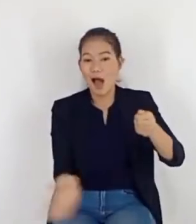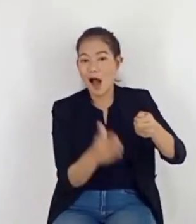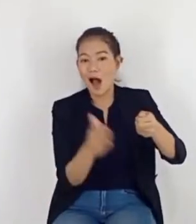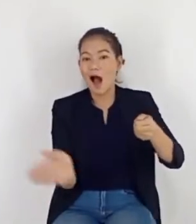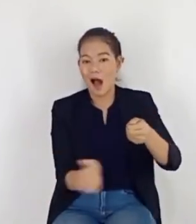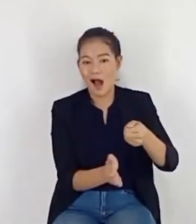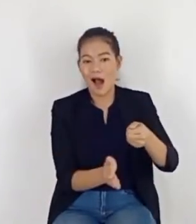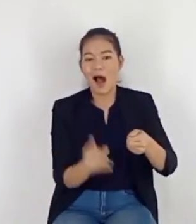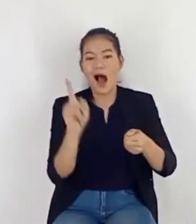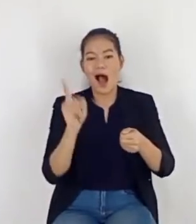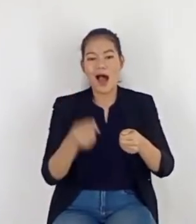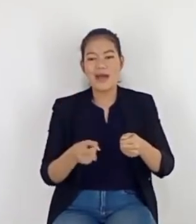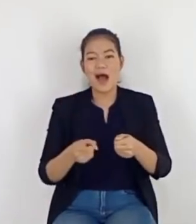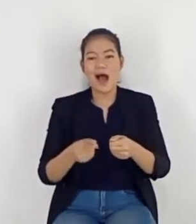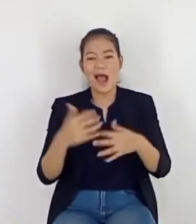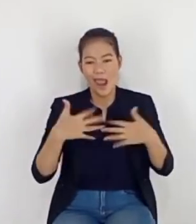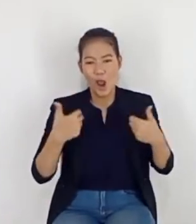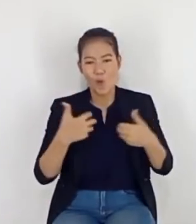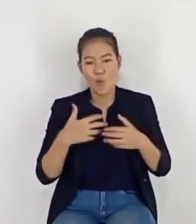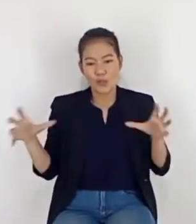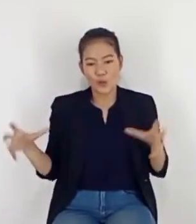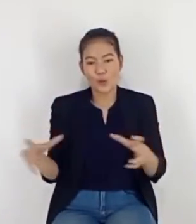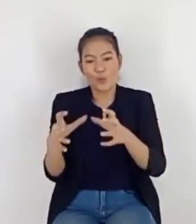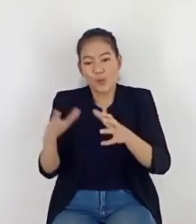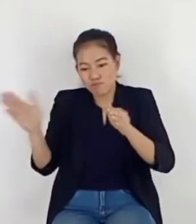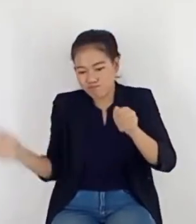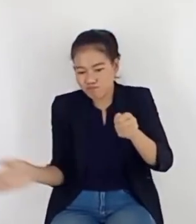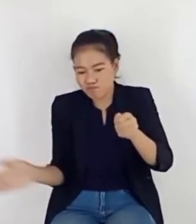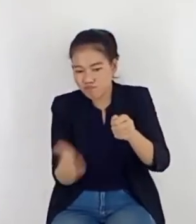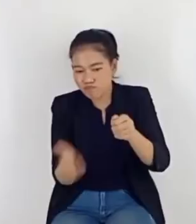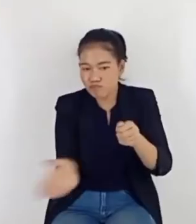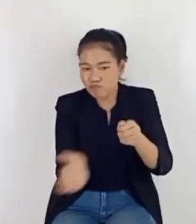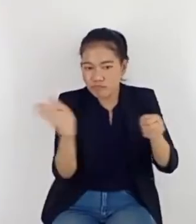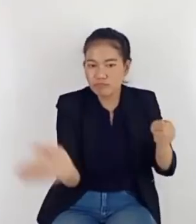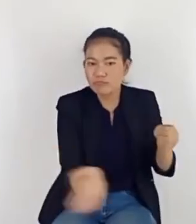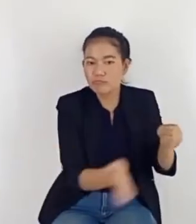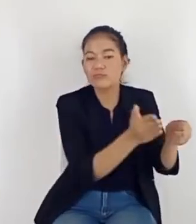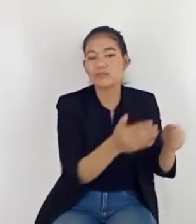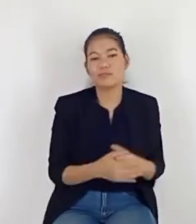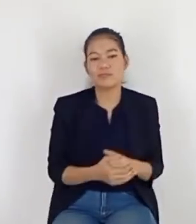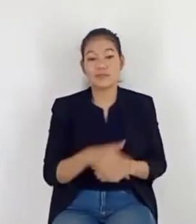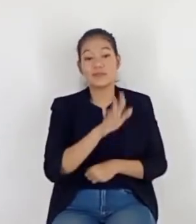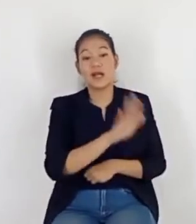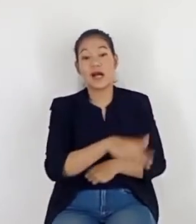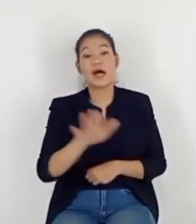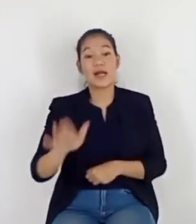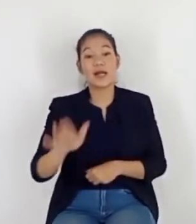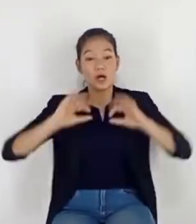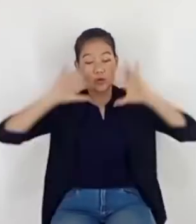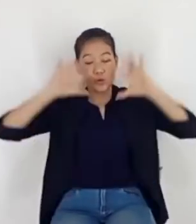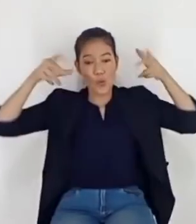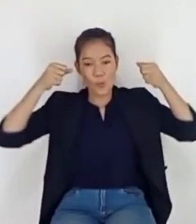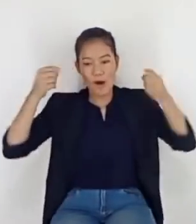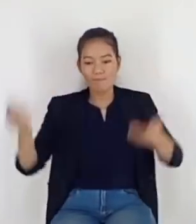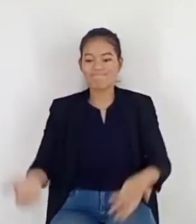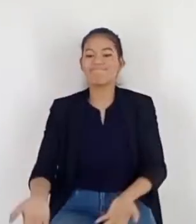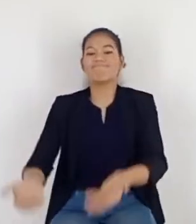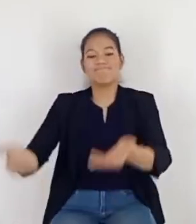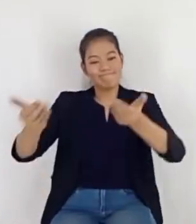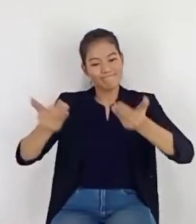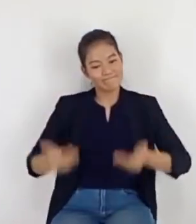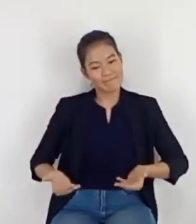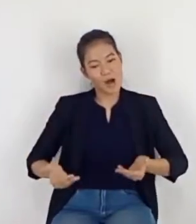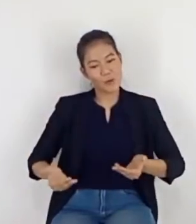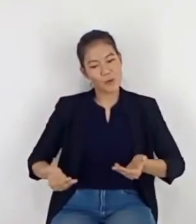menggembalakan kawanan ternaknya dan menghimpunkannya dengan tangannya. Anak-anak domba di pangkunya,